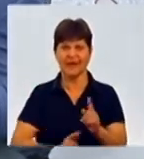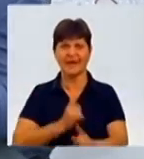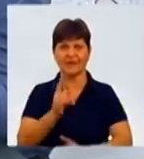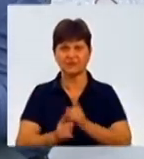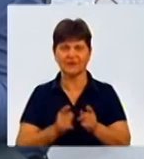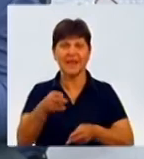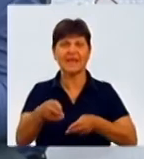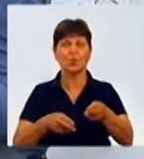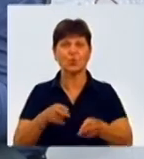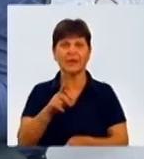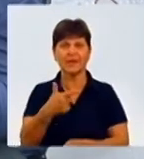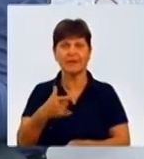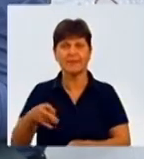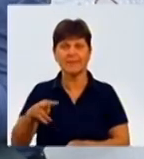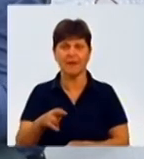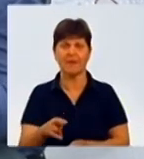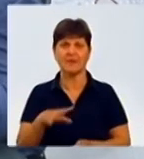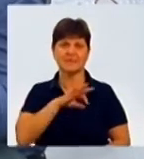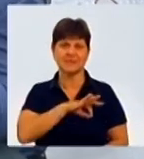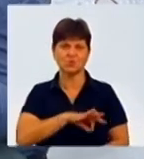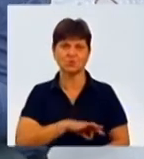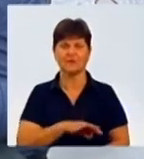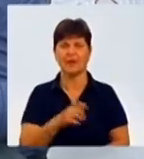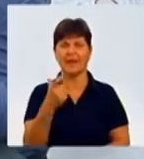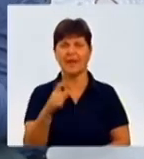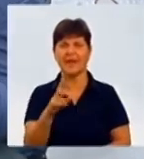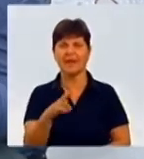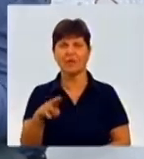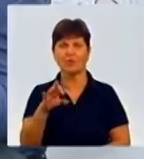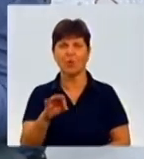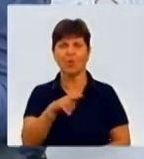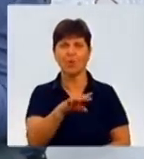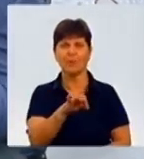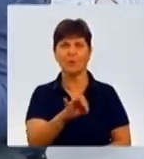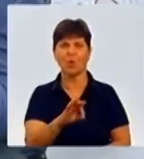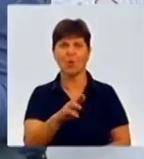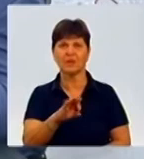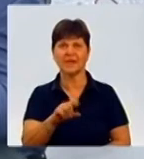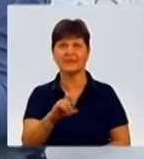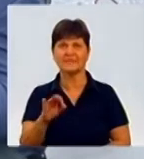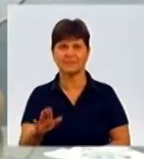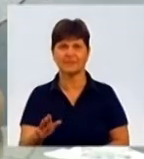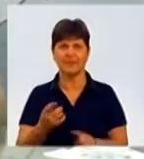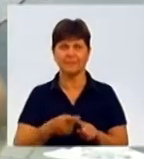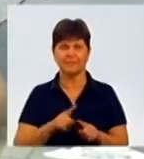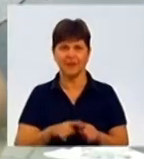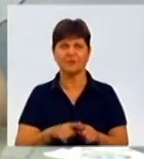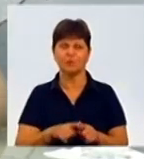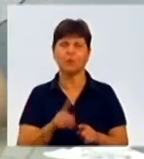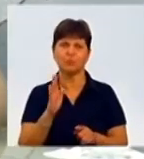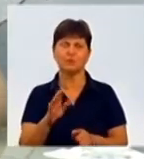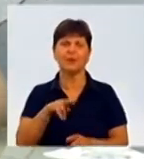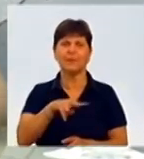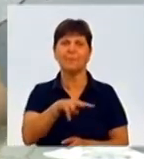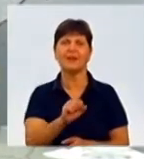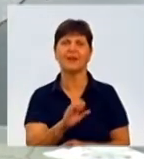хірургії із застосуванням ендопротезів, а також відстрочена хірургія. Онкопластична хірургія, так.